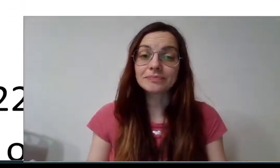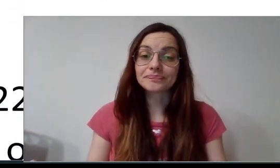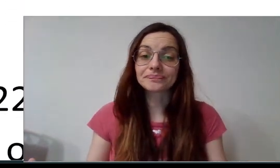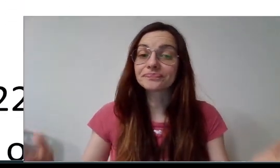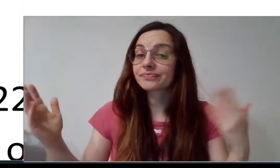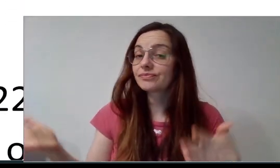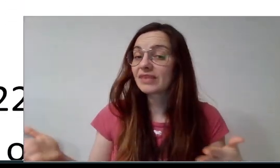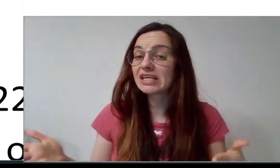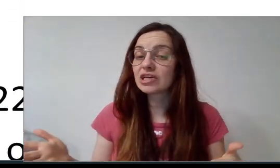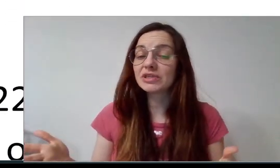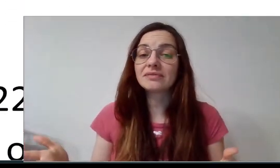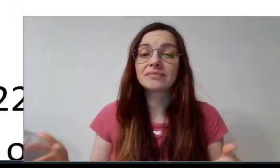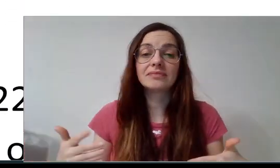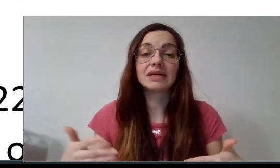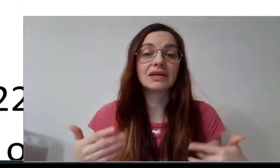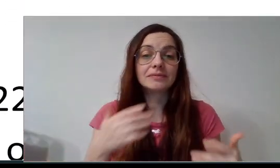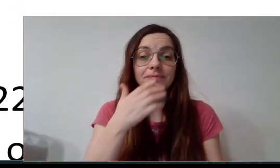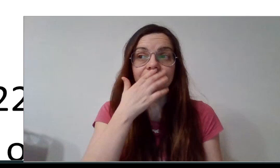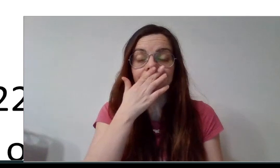Frei. Slobodan.